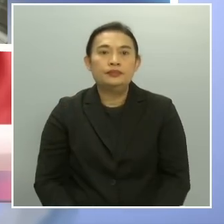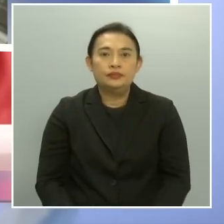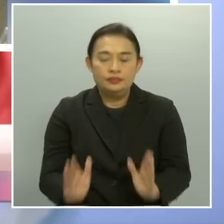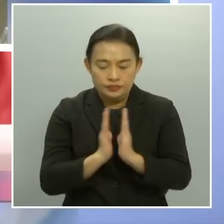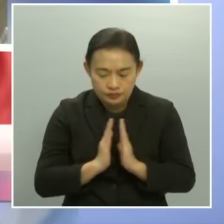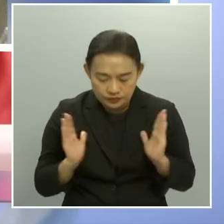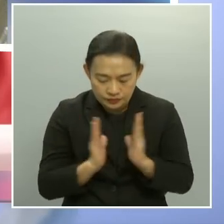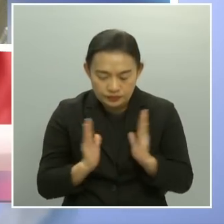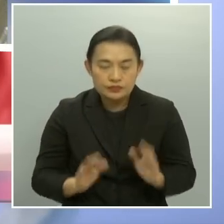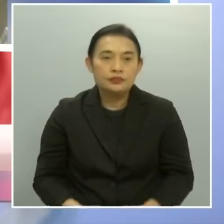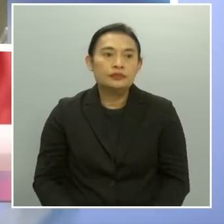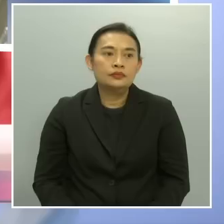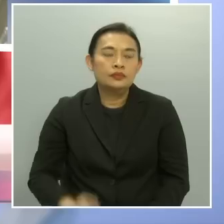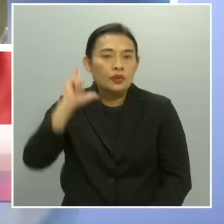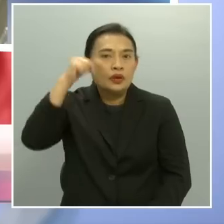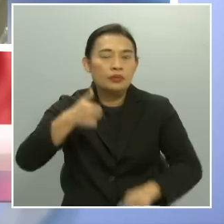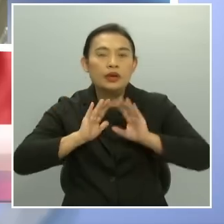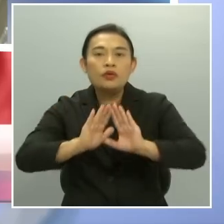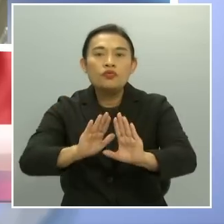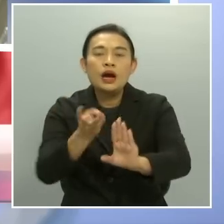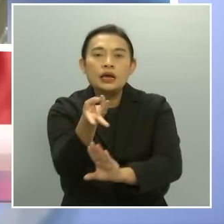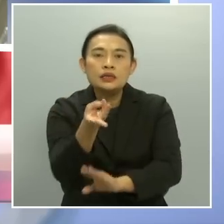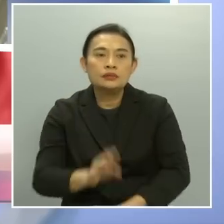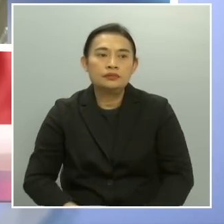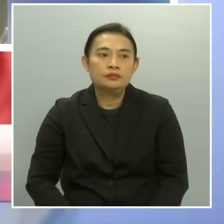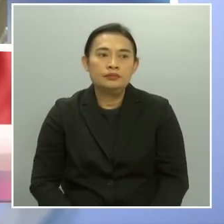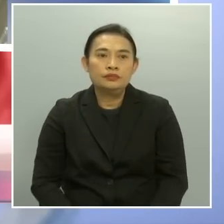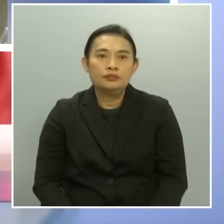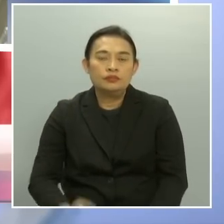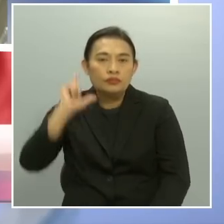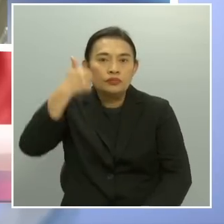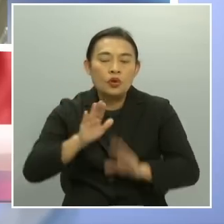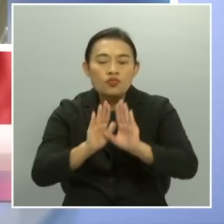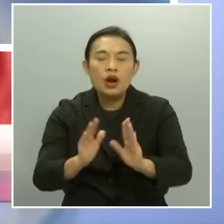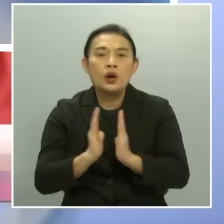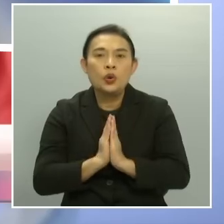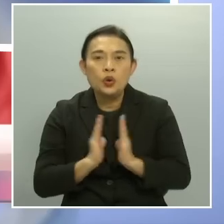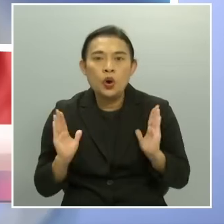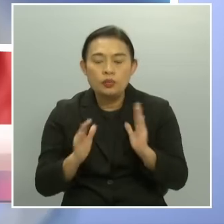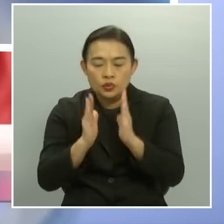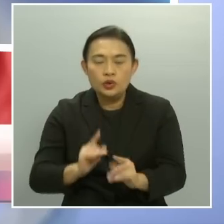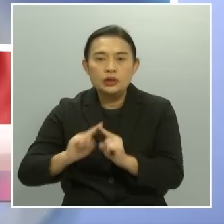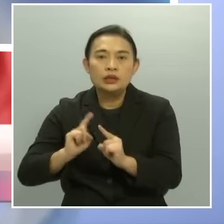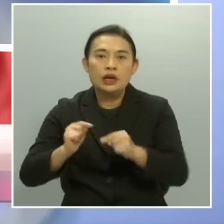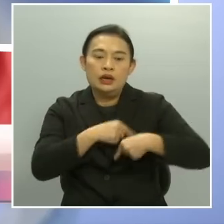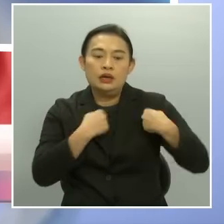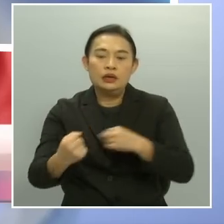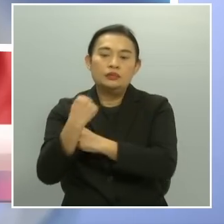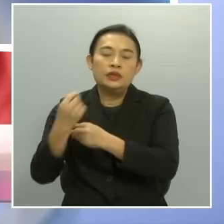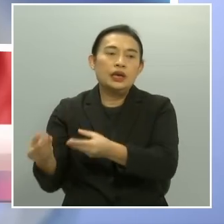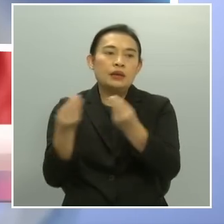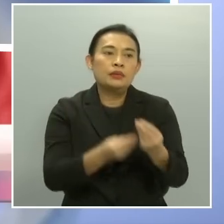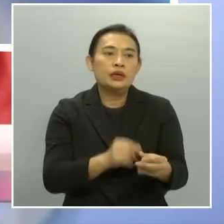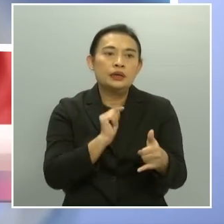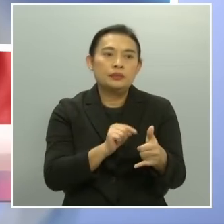คุณแม่ขอฝากนิดนึงนะคะ ครับเชิญฮะ คุณแม่ฝากขอบคุณหลายๆกำลังใจที่ส่งมาให้น้องนะคะ